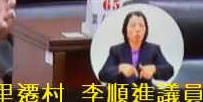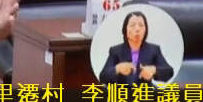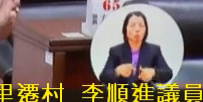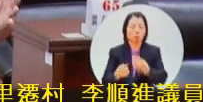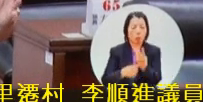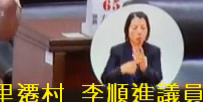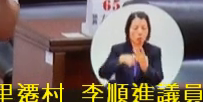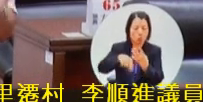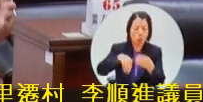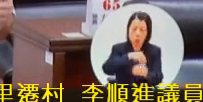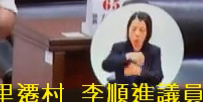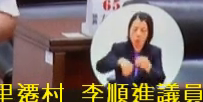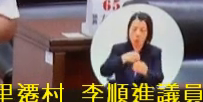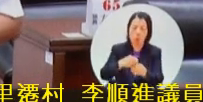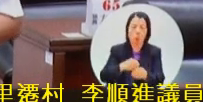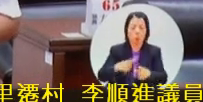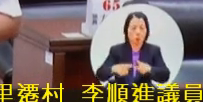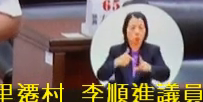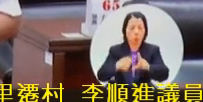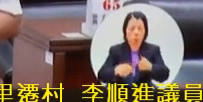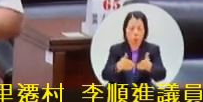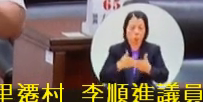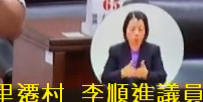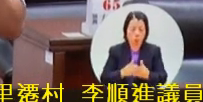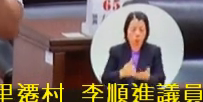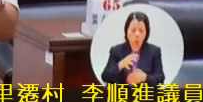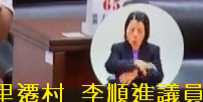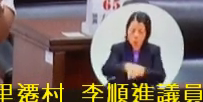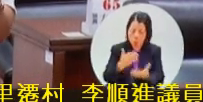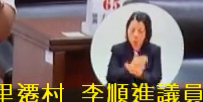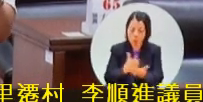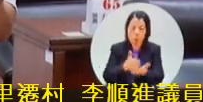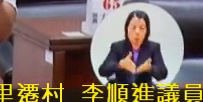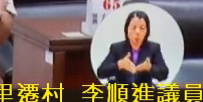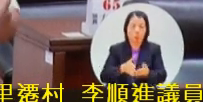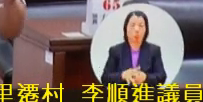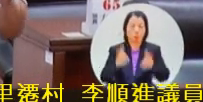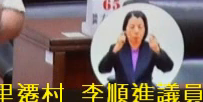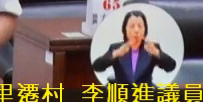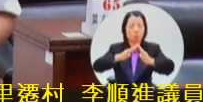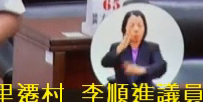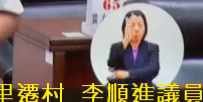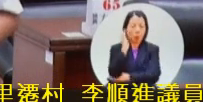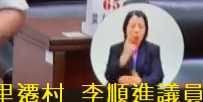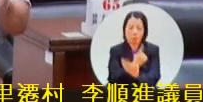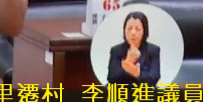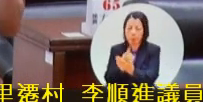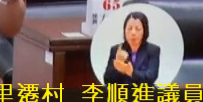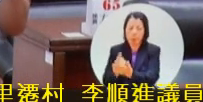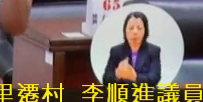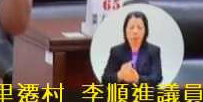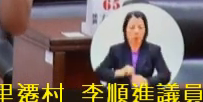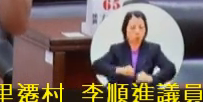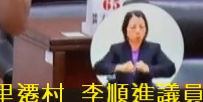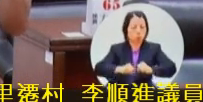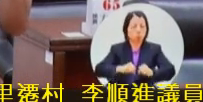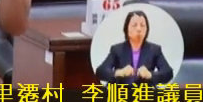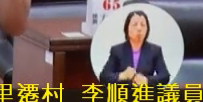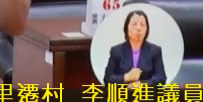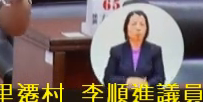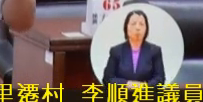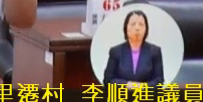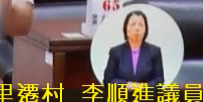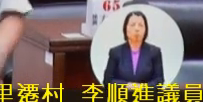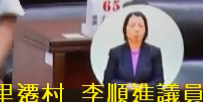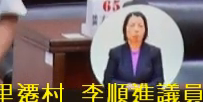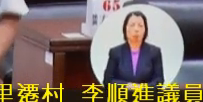在地方的建设要通过环评，我们高雄市政府的每一项的作为都要受到